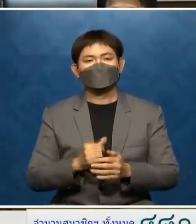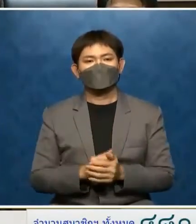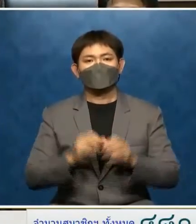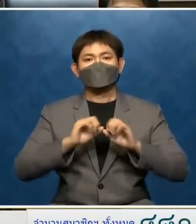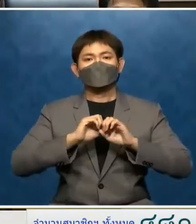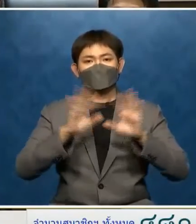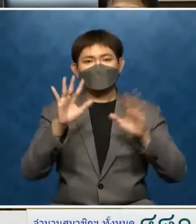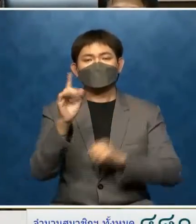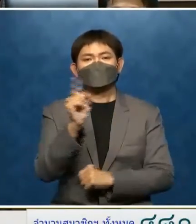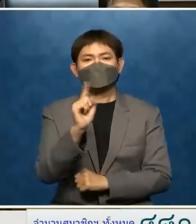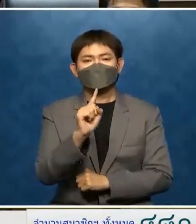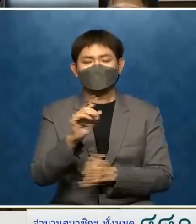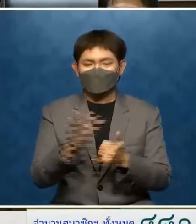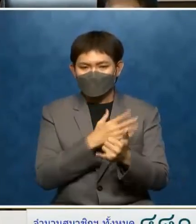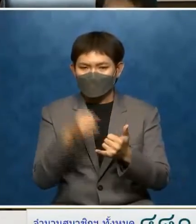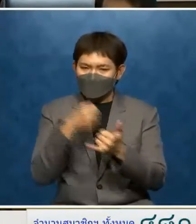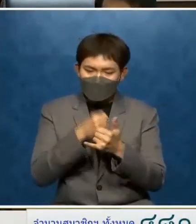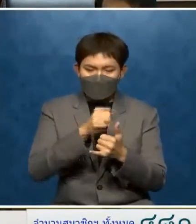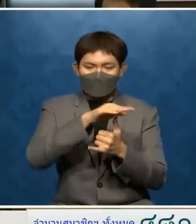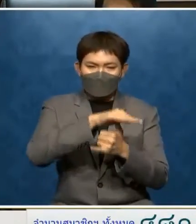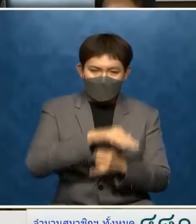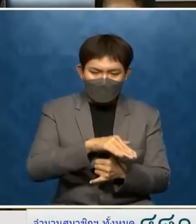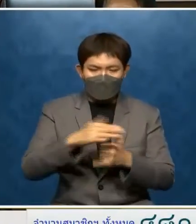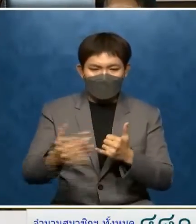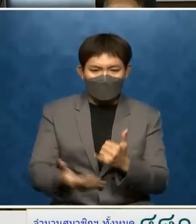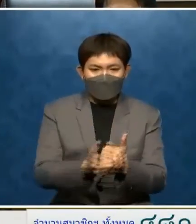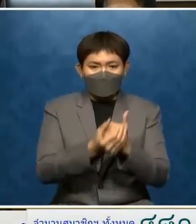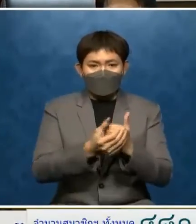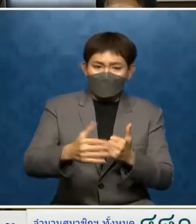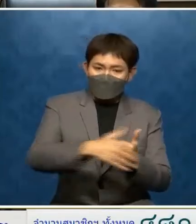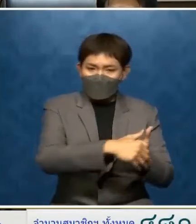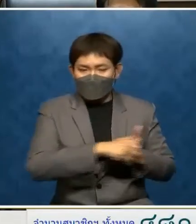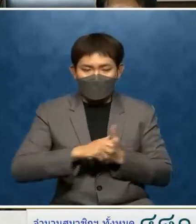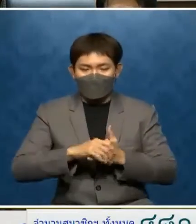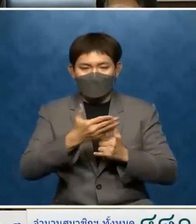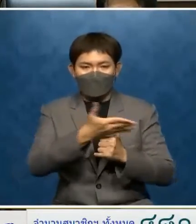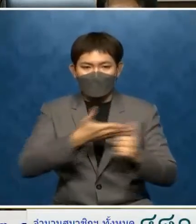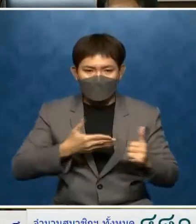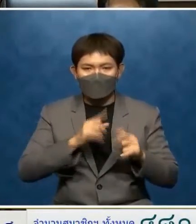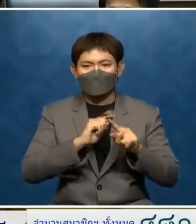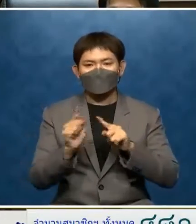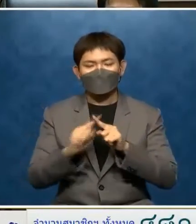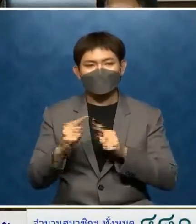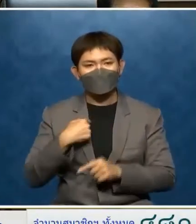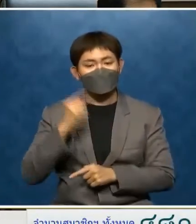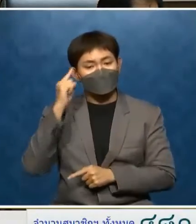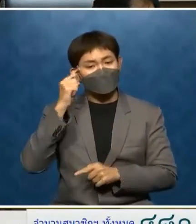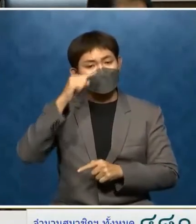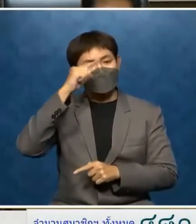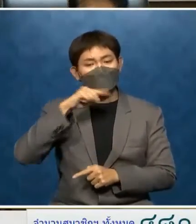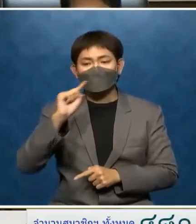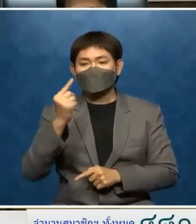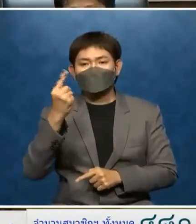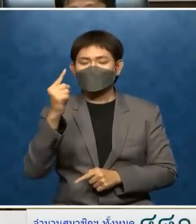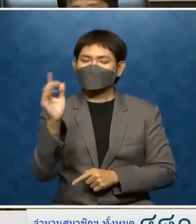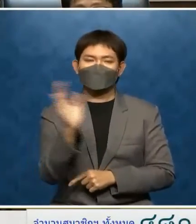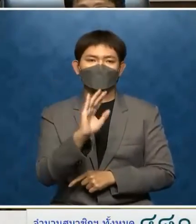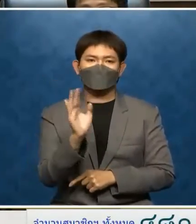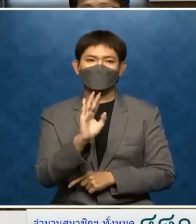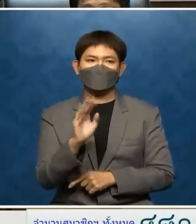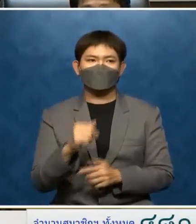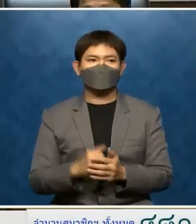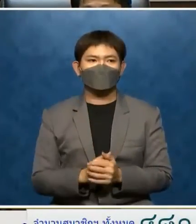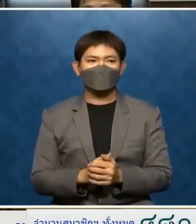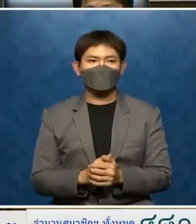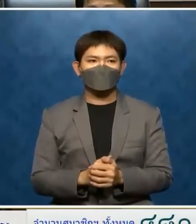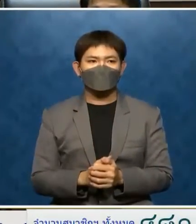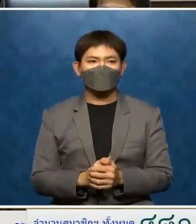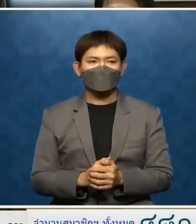Bruno